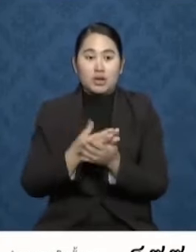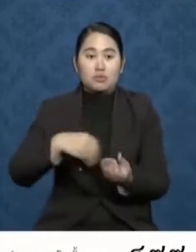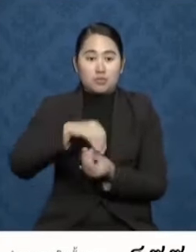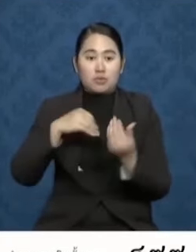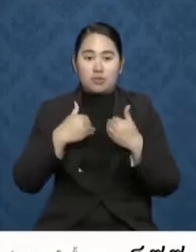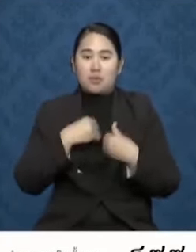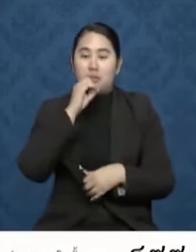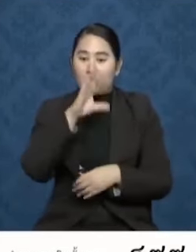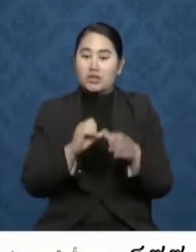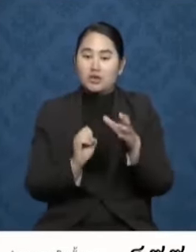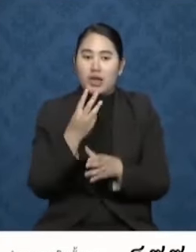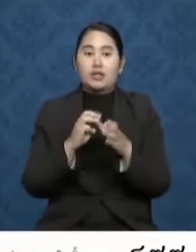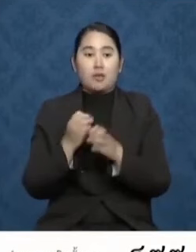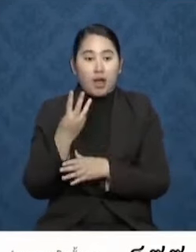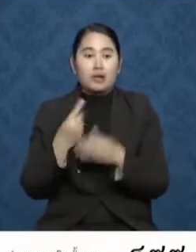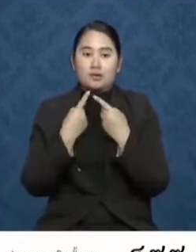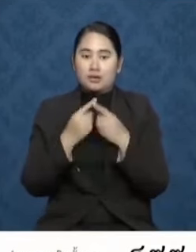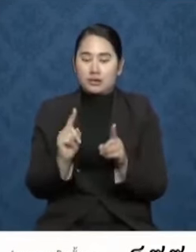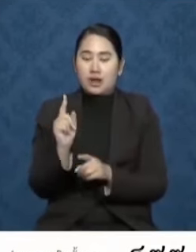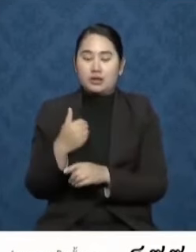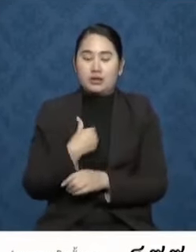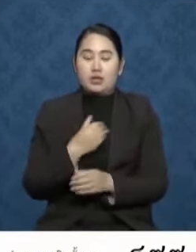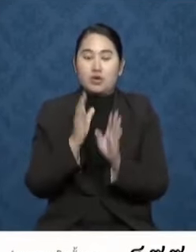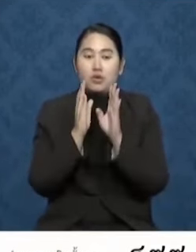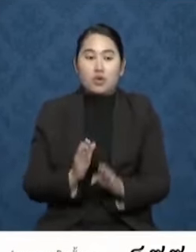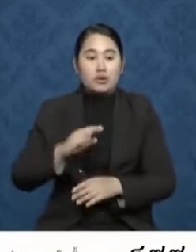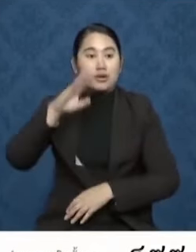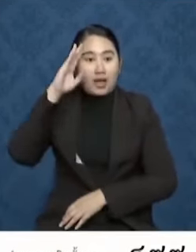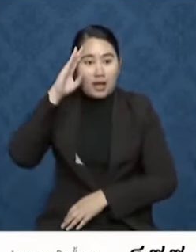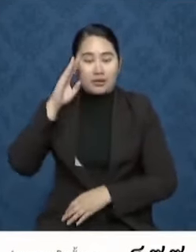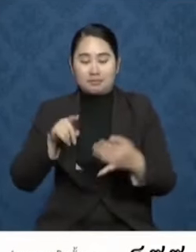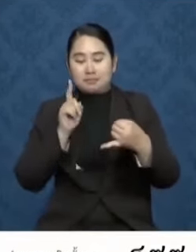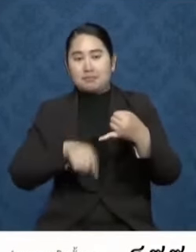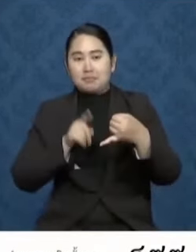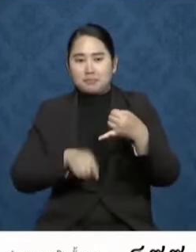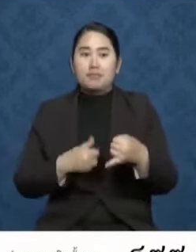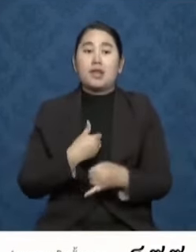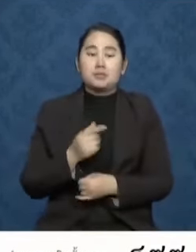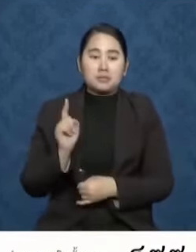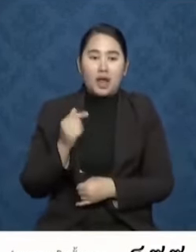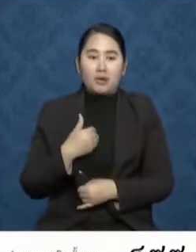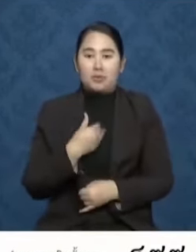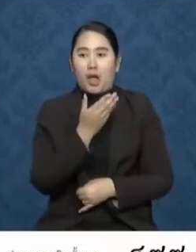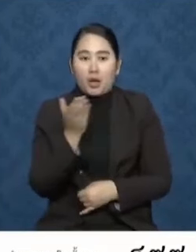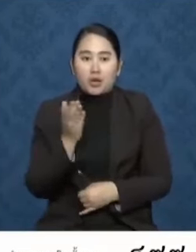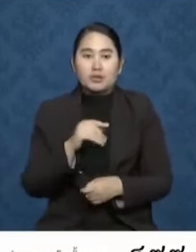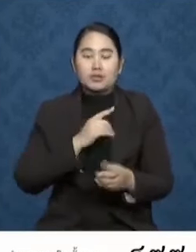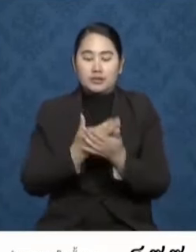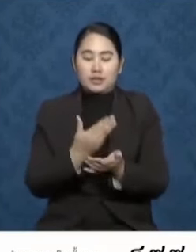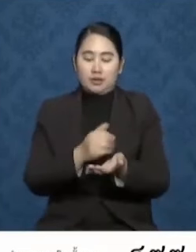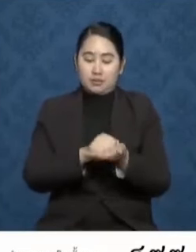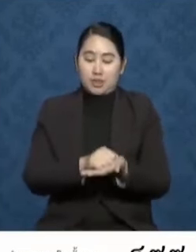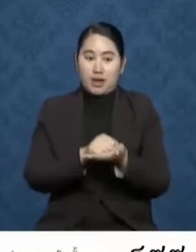อ้างสวัสดิการนำหน้าแต่พอกำลังพลชั้นประทวนนทหารตัวเล็กตัวน้อยไปใช้เนี่ยค่าบริการ